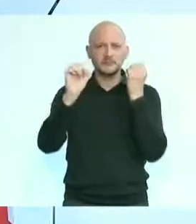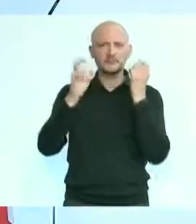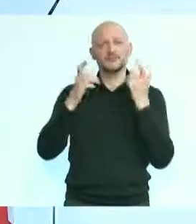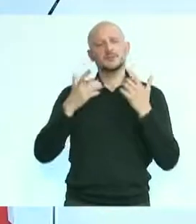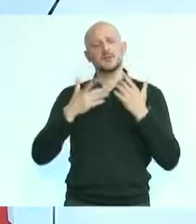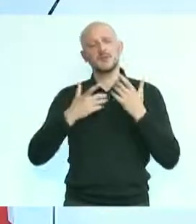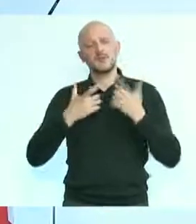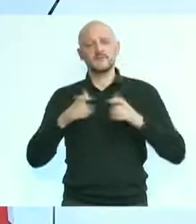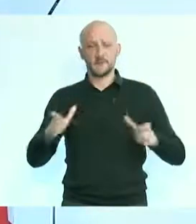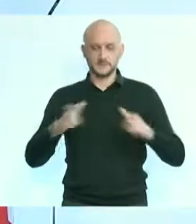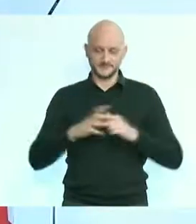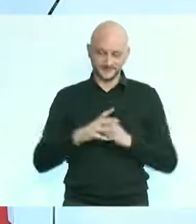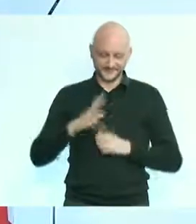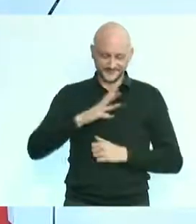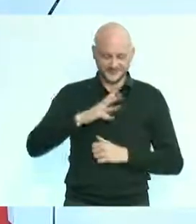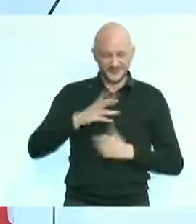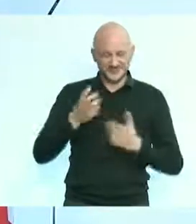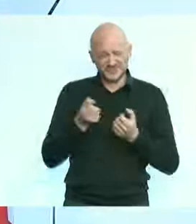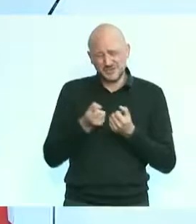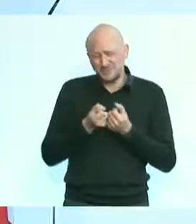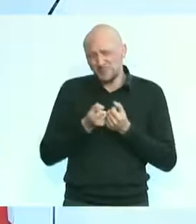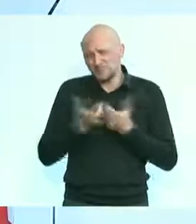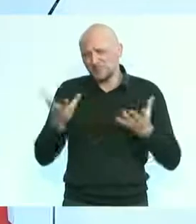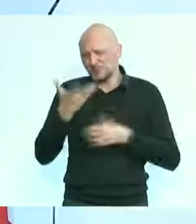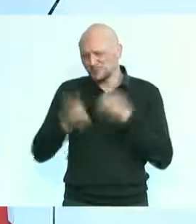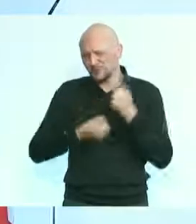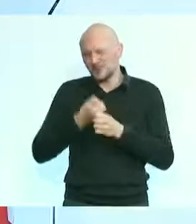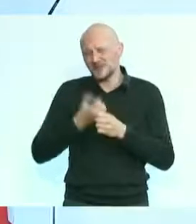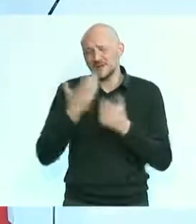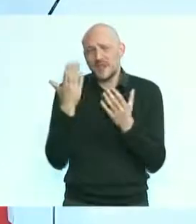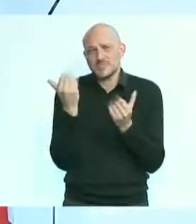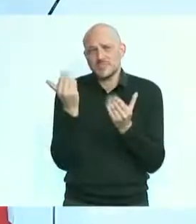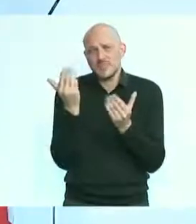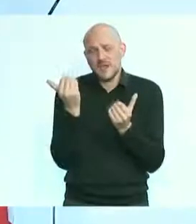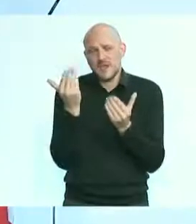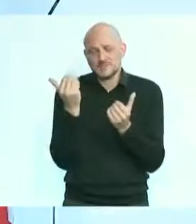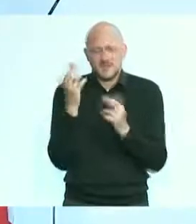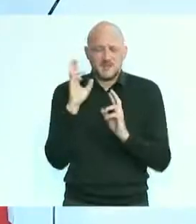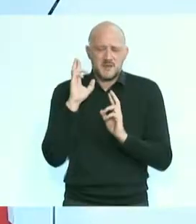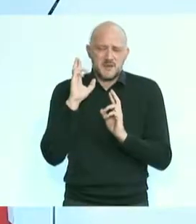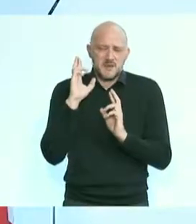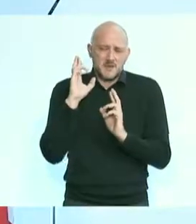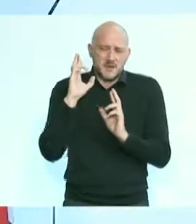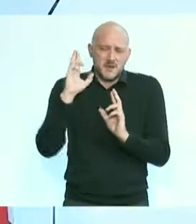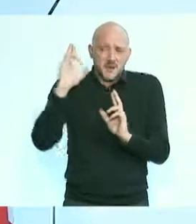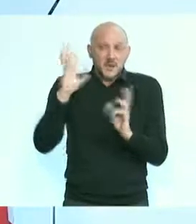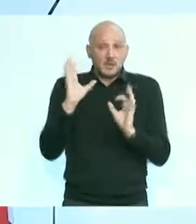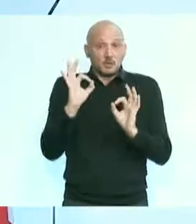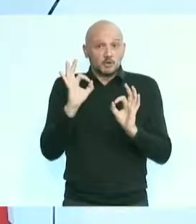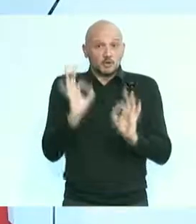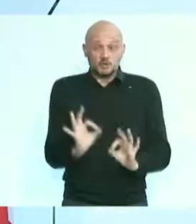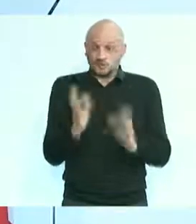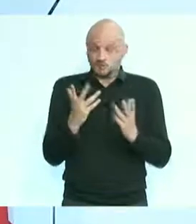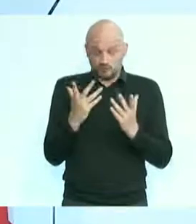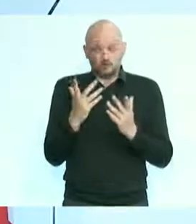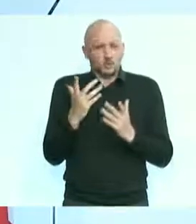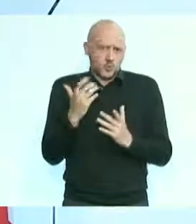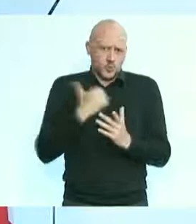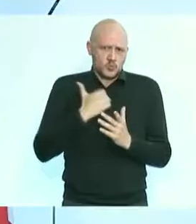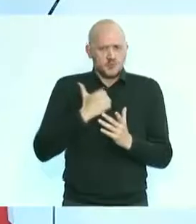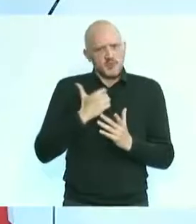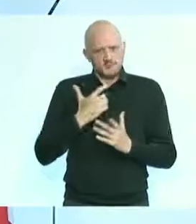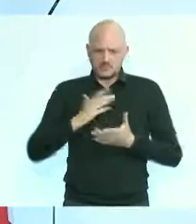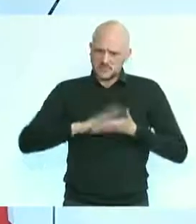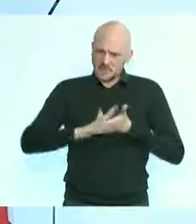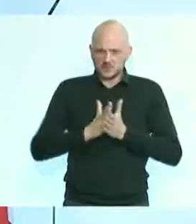Ça fait déjà plusieurs années qu'on travaille, qu'on espérait, qu'on attendait, et même on a pris l'initiative il y a quelques années de créer aussi des